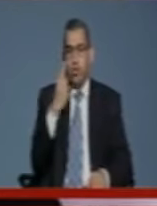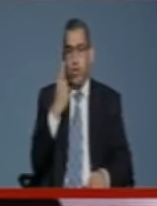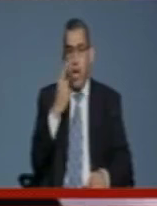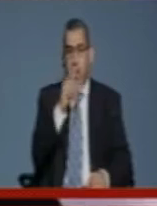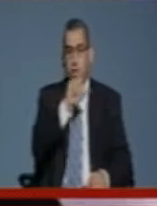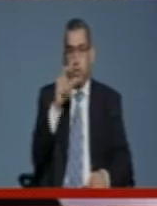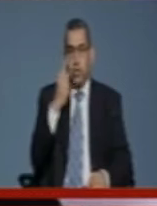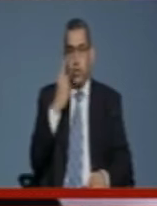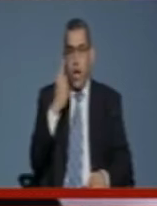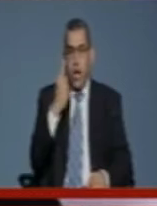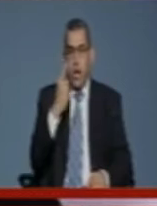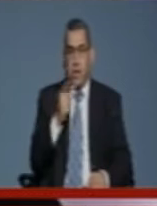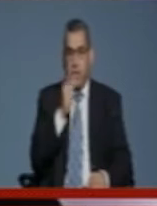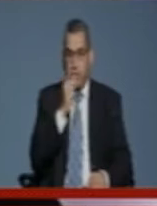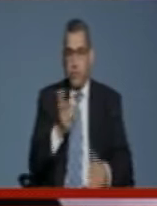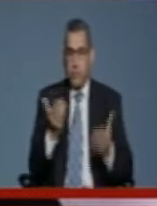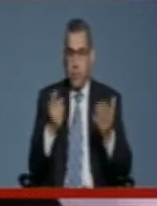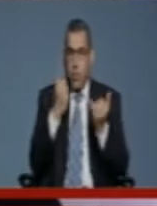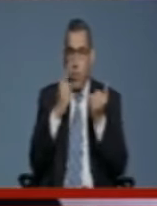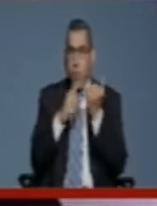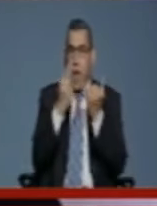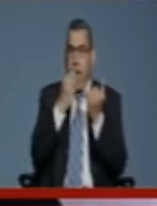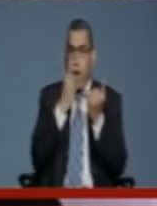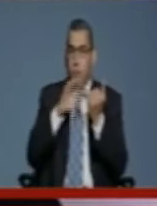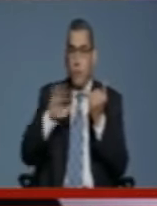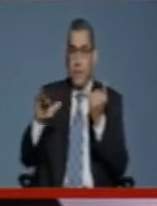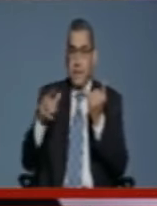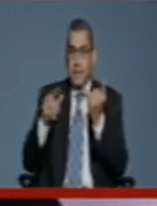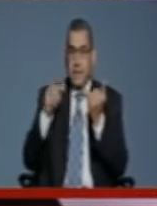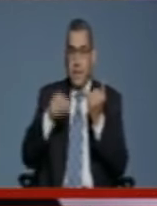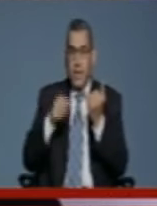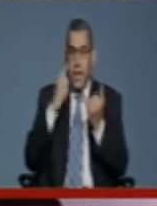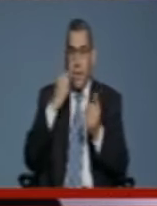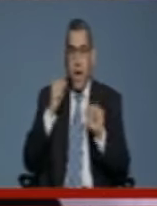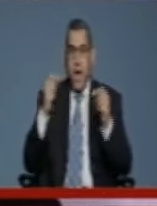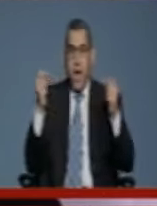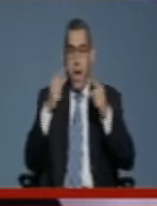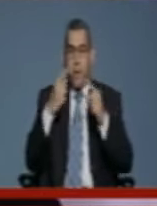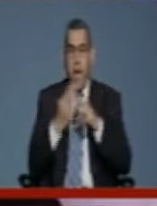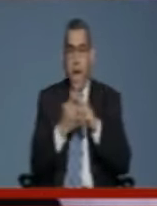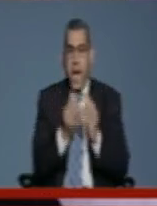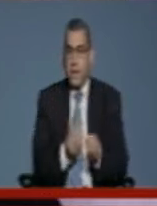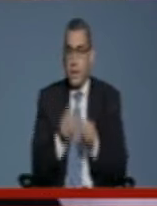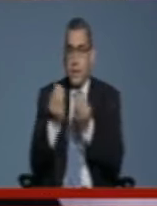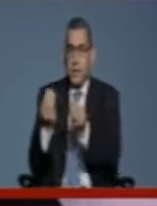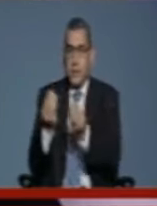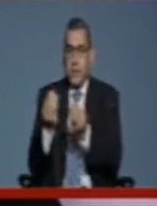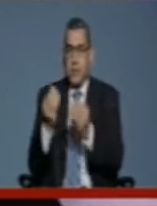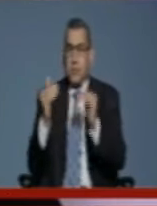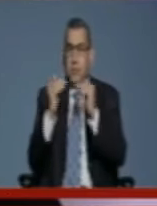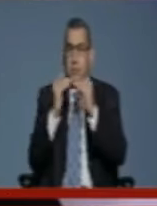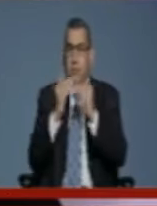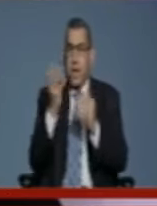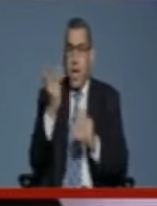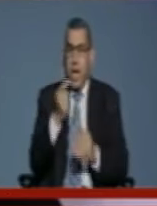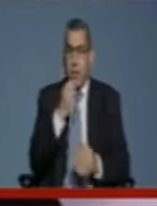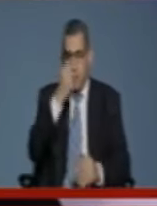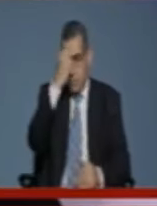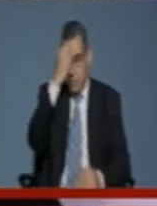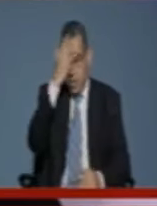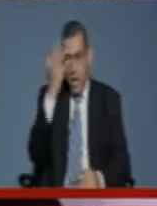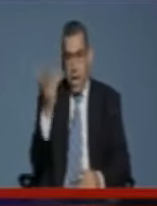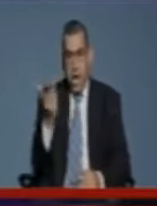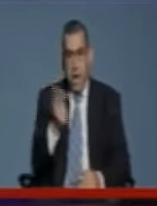كمان؟ النهارده محطات الكهرباء بتاخد غاز يساوي تقريبا، وبرضه يصلح لي الدكتور